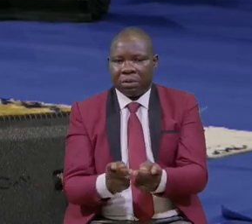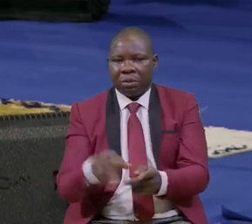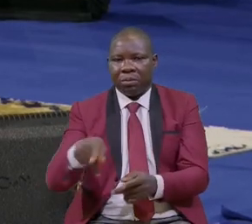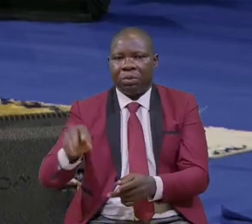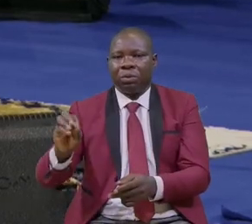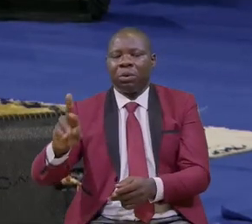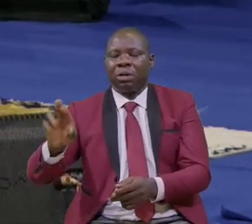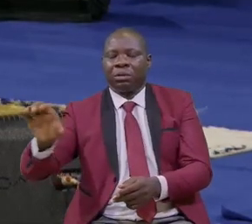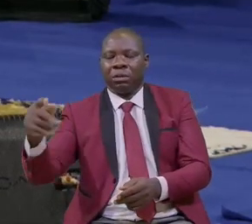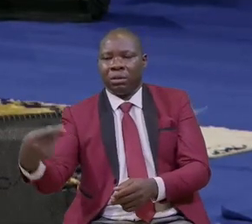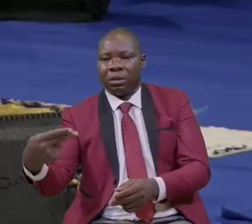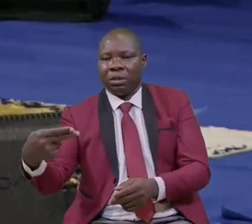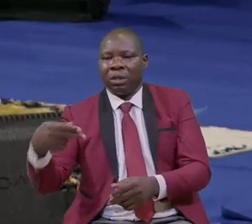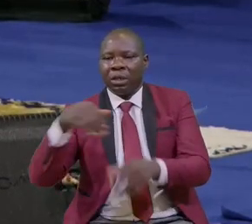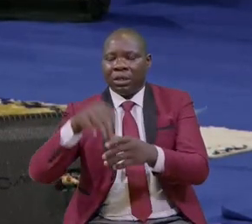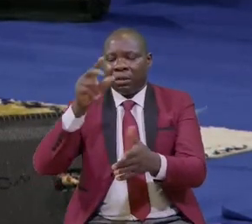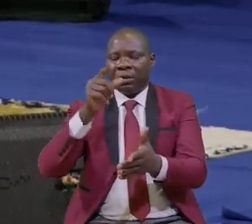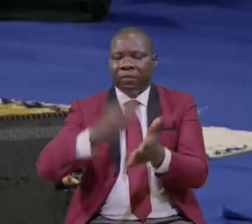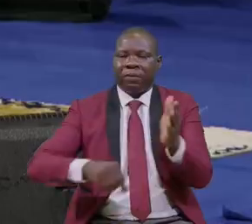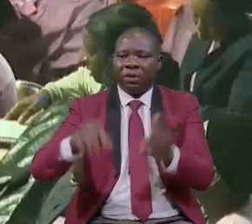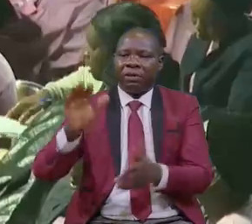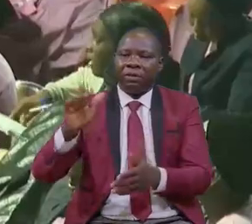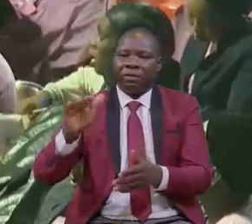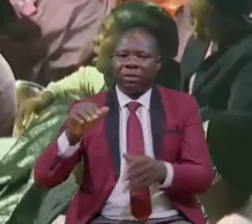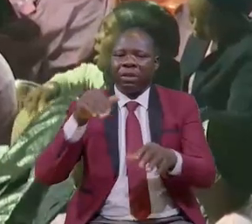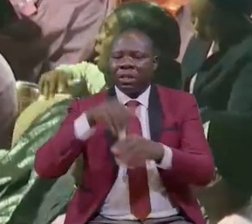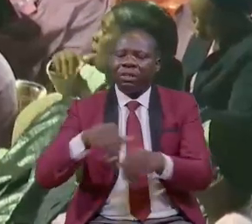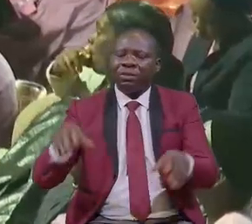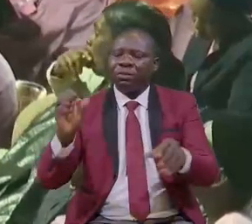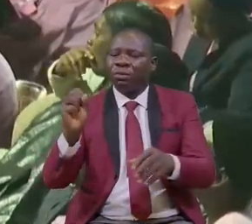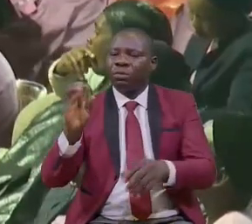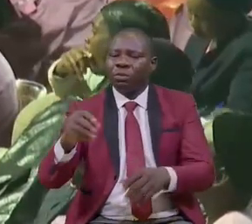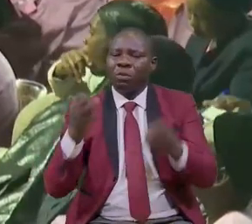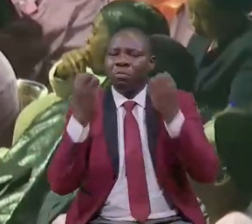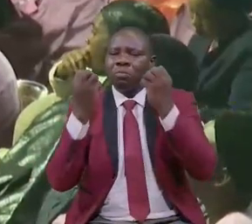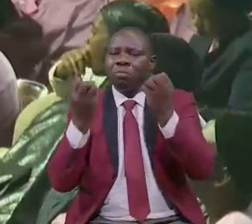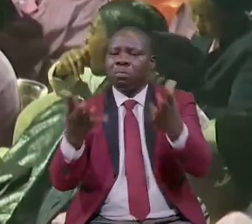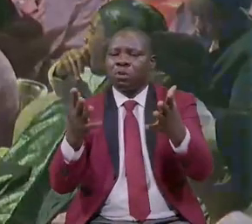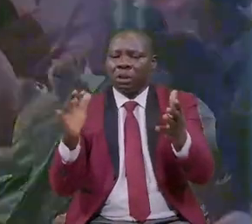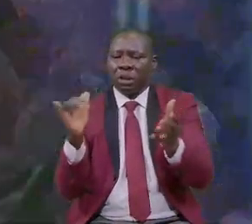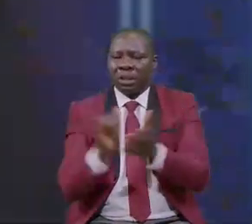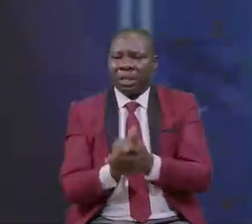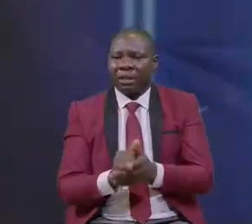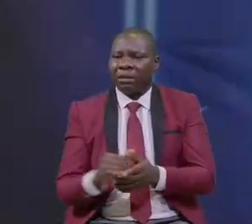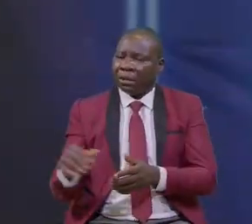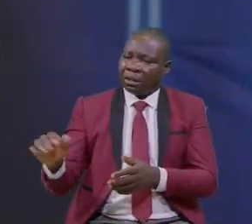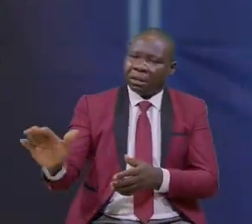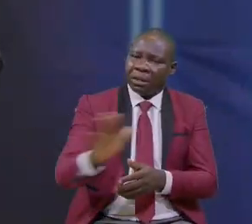15. Verset 15. En sorte qu'on apportait les malades